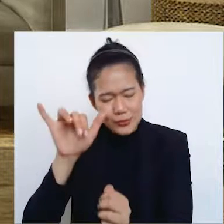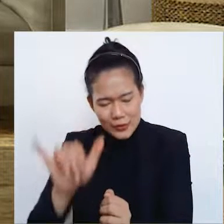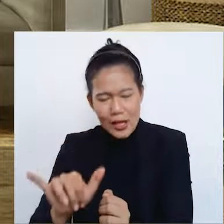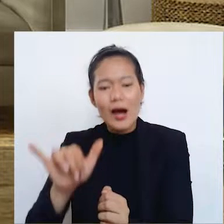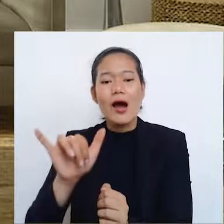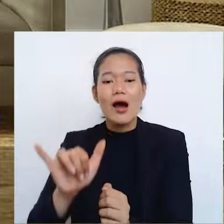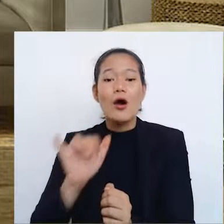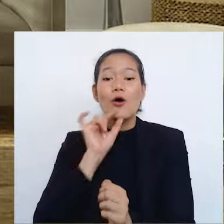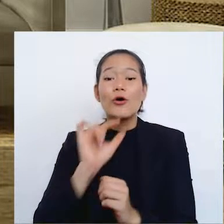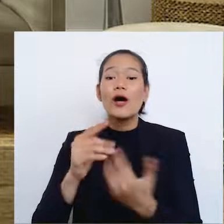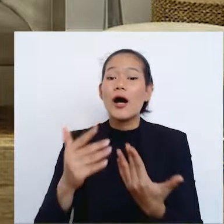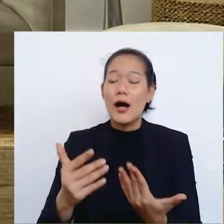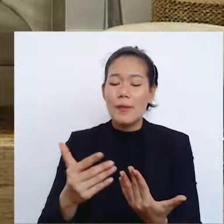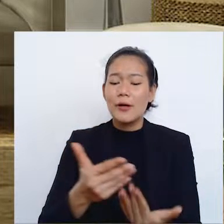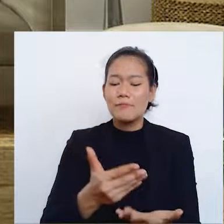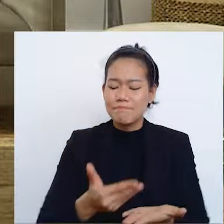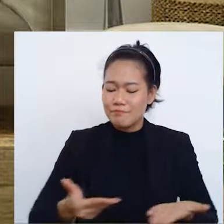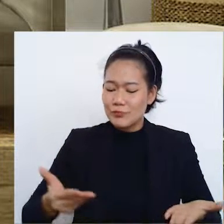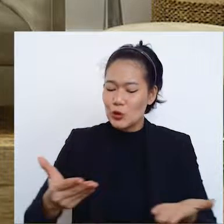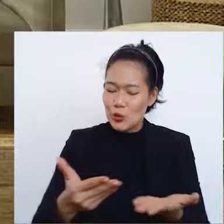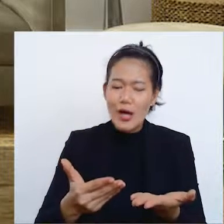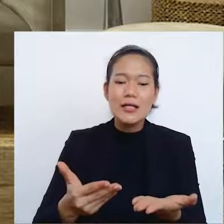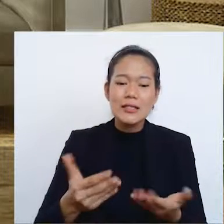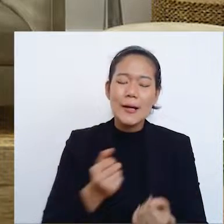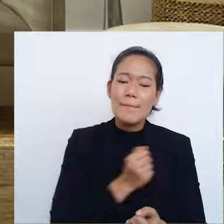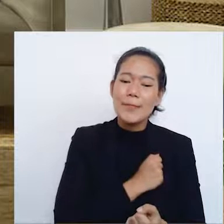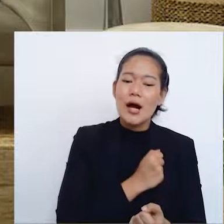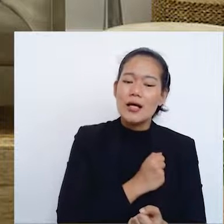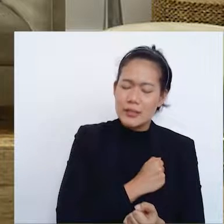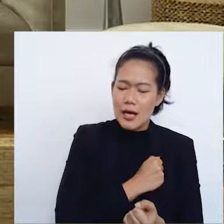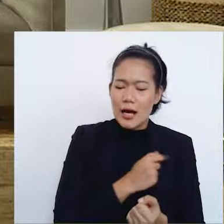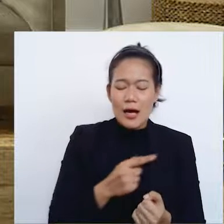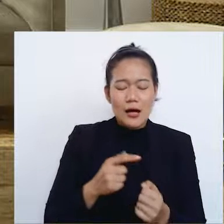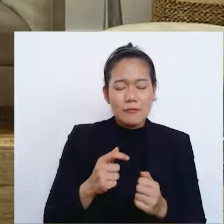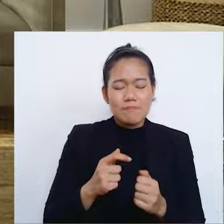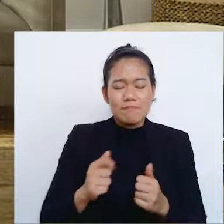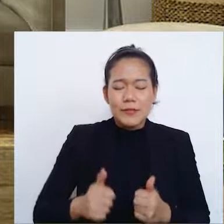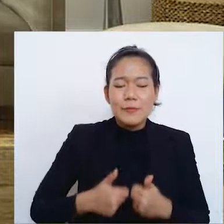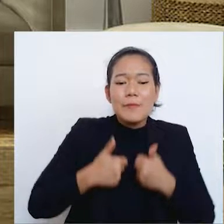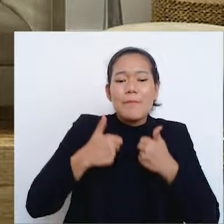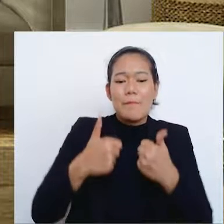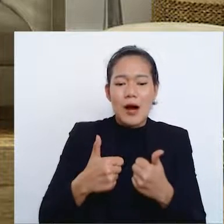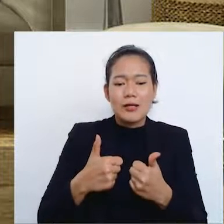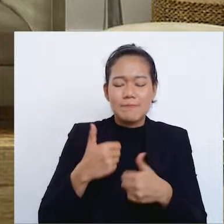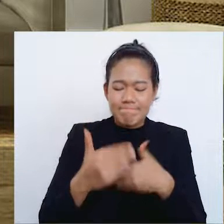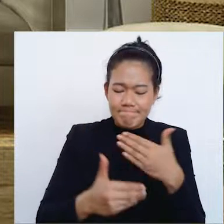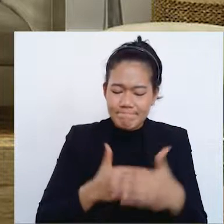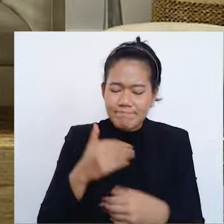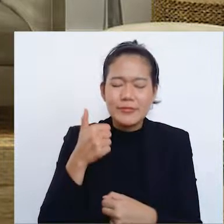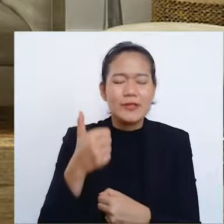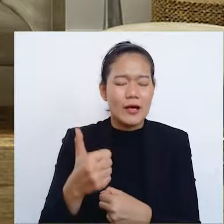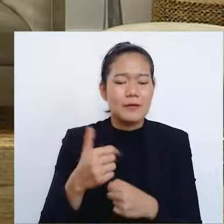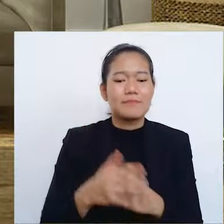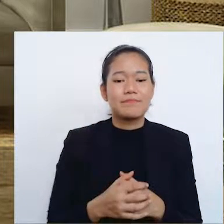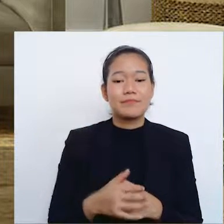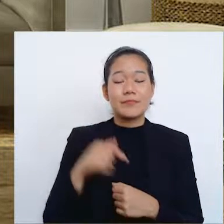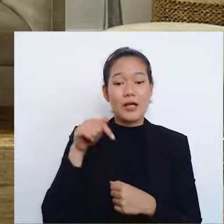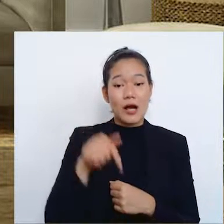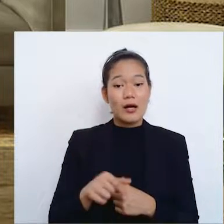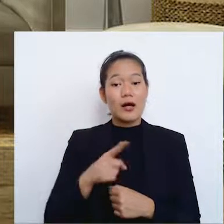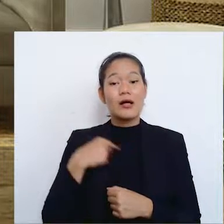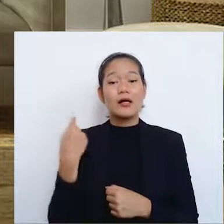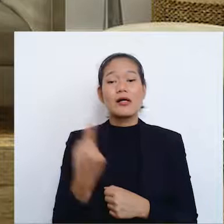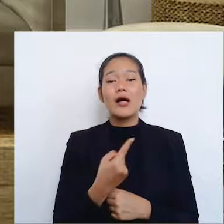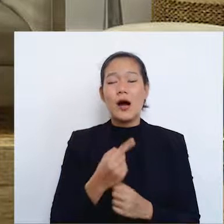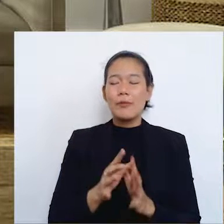Tuhan, supaya keadaan bangsa kami boleh menjadi semakin lebih baik dari waktu ke waktu. Saat